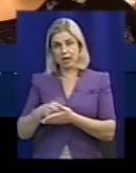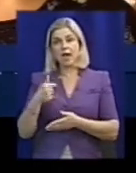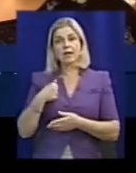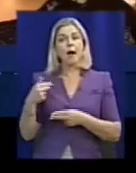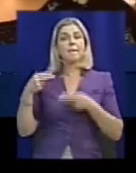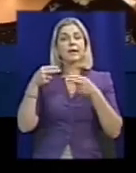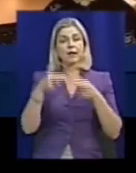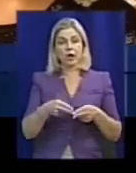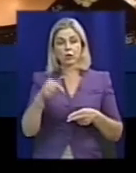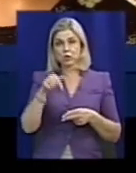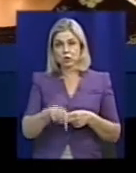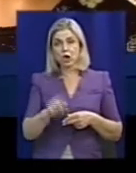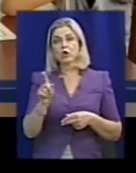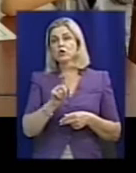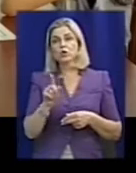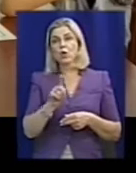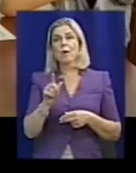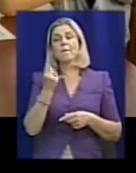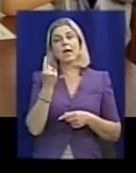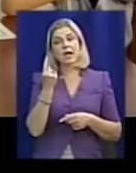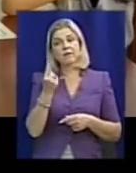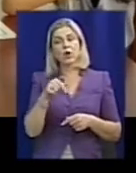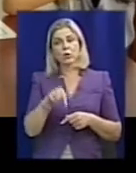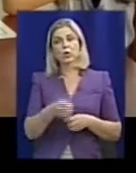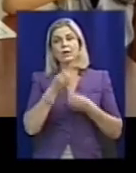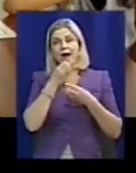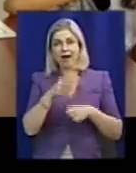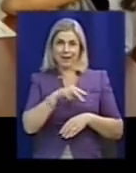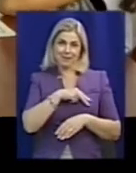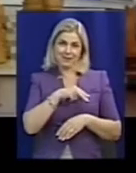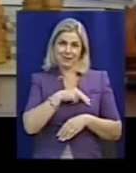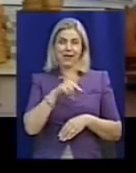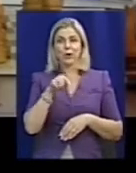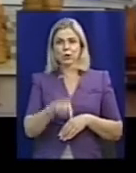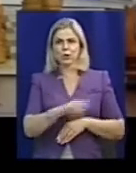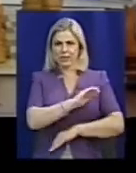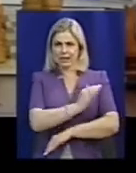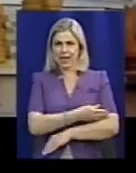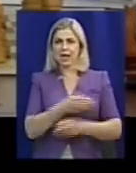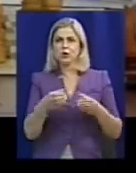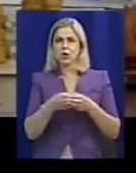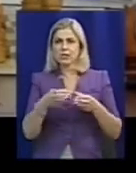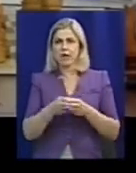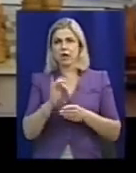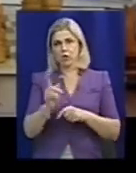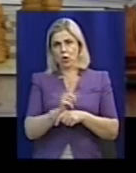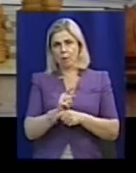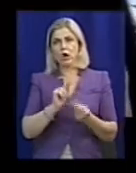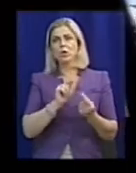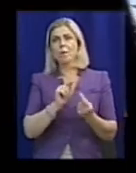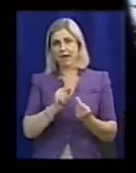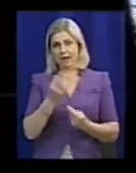Я приїхав на цей турнір, щоб, ну, по-перше, тут гарні призи, тут доволі сильний склад і щоб нормальні суперники для